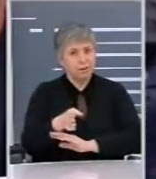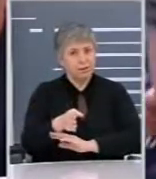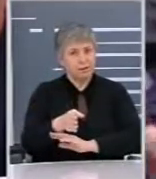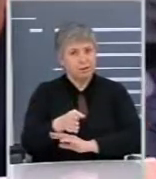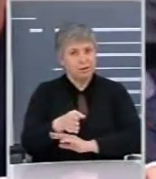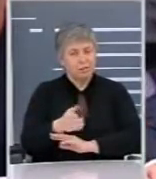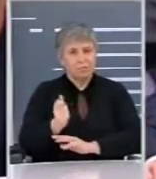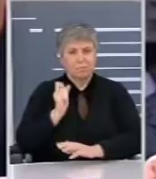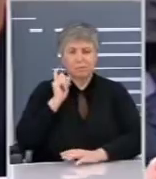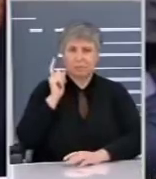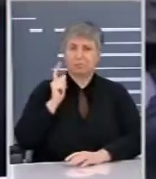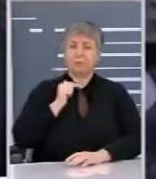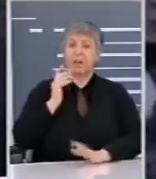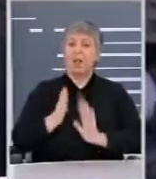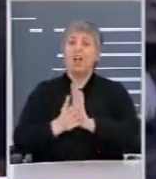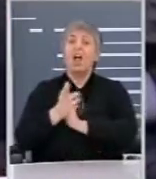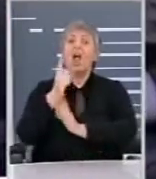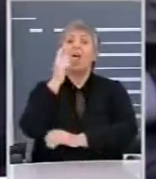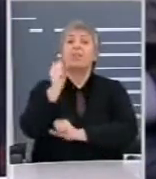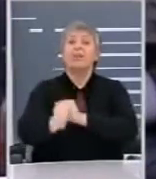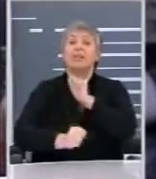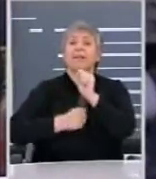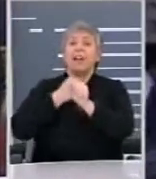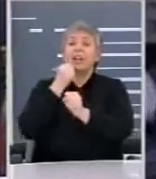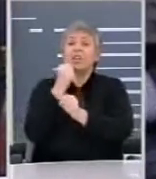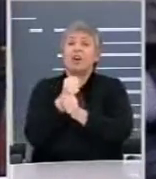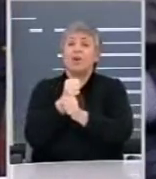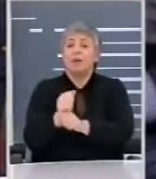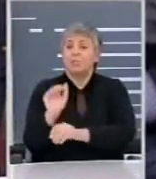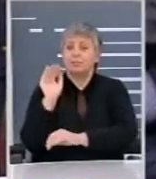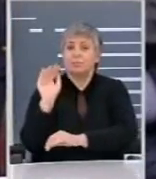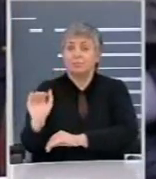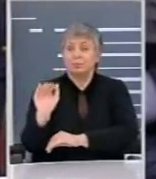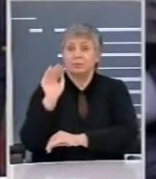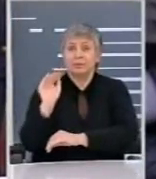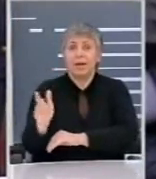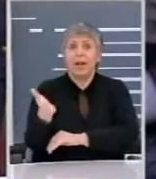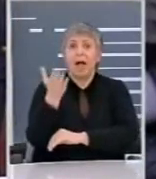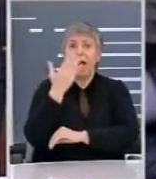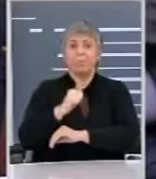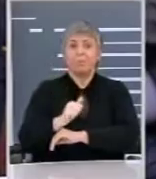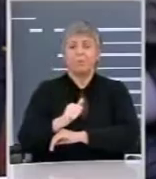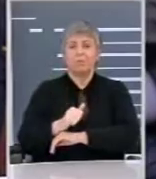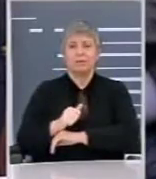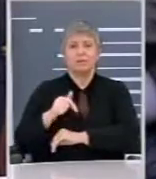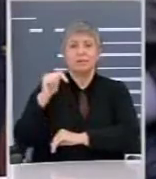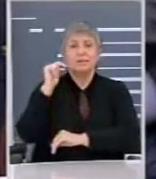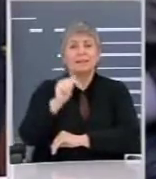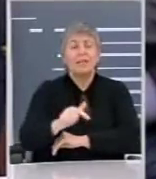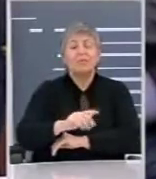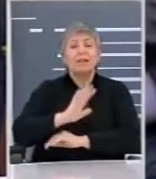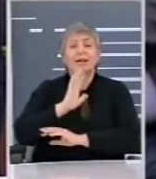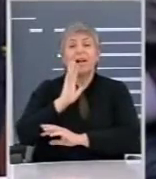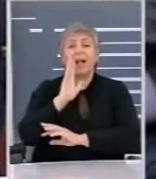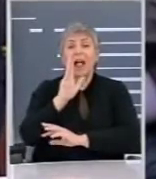11 χρόνια να σας είχαν ξεχάσει αυτοί που κάθε μέρα χτυπούσαν 3 και 4 φορές